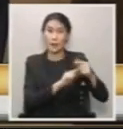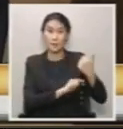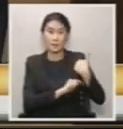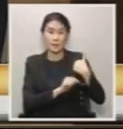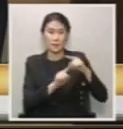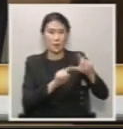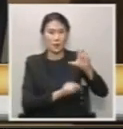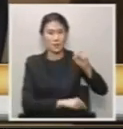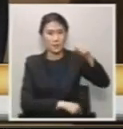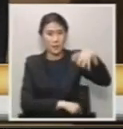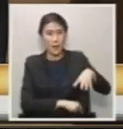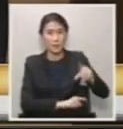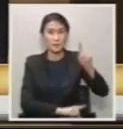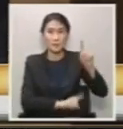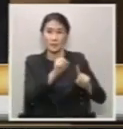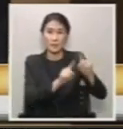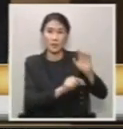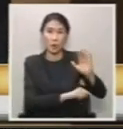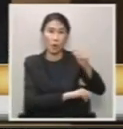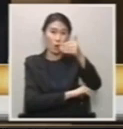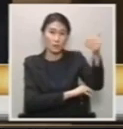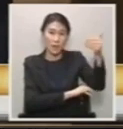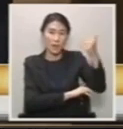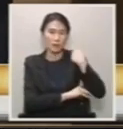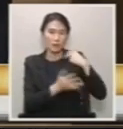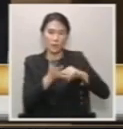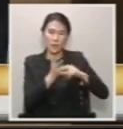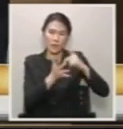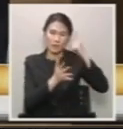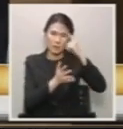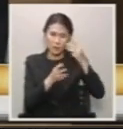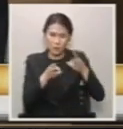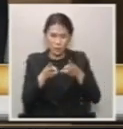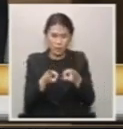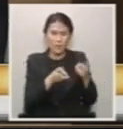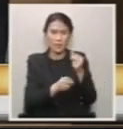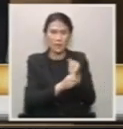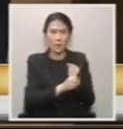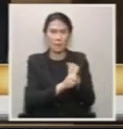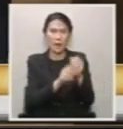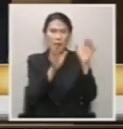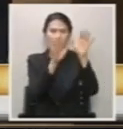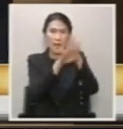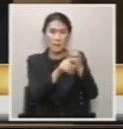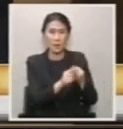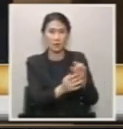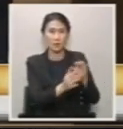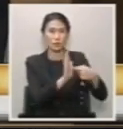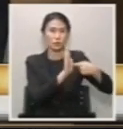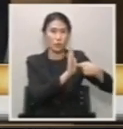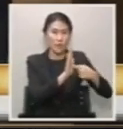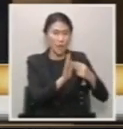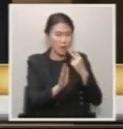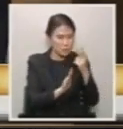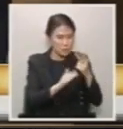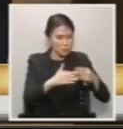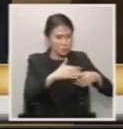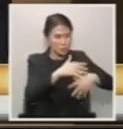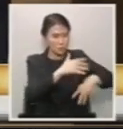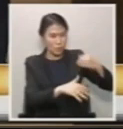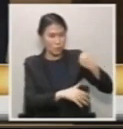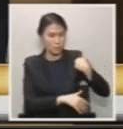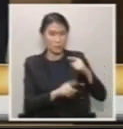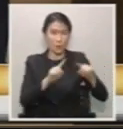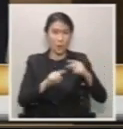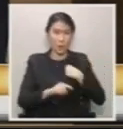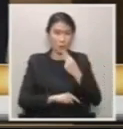งานสถิติแห่งชาตินั้นก็เป็นการสำรวจสุ่มตัวอย่างสัมปันโนประชากรฉะนั้นข้อเท็